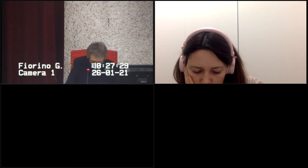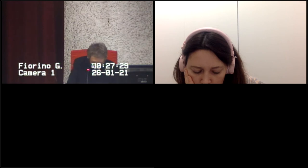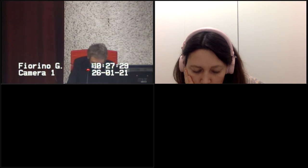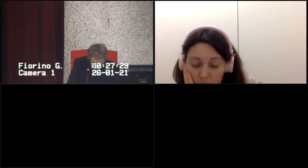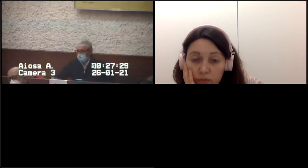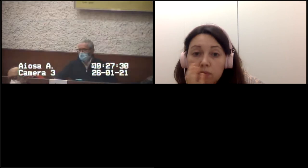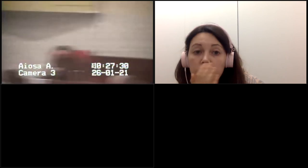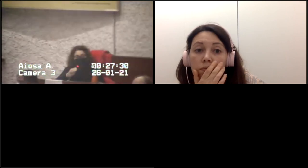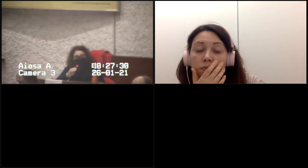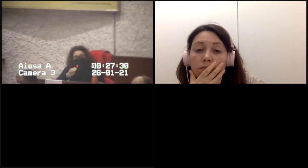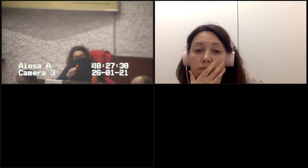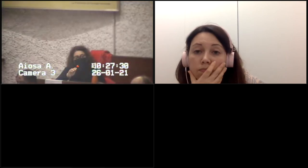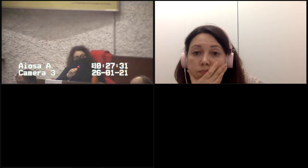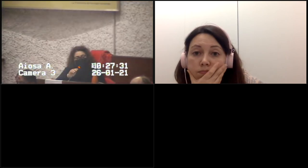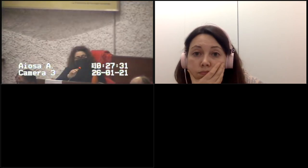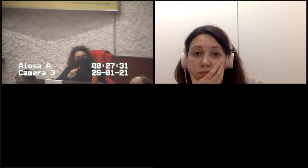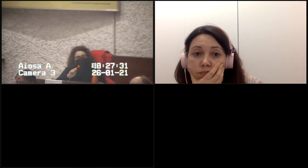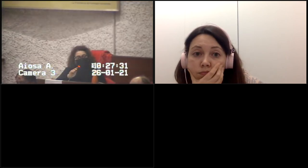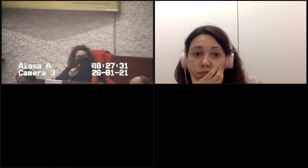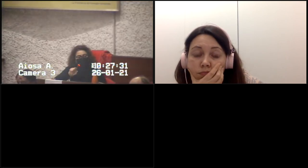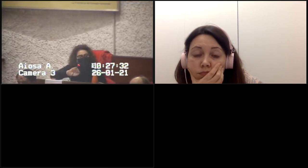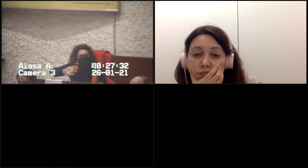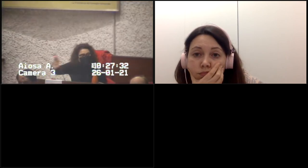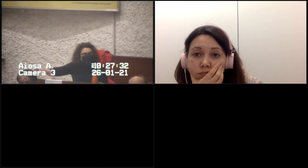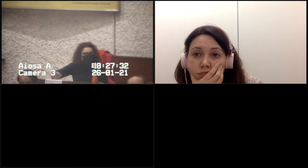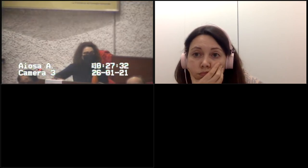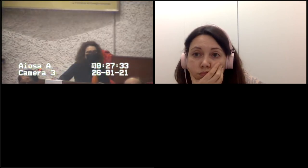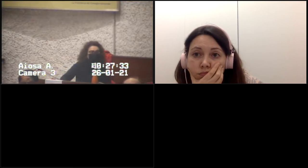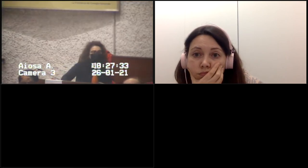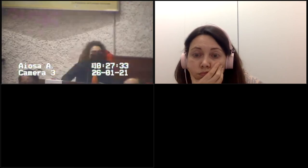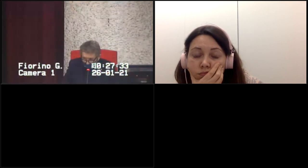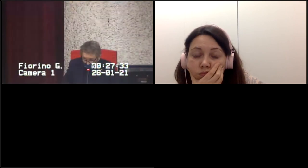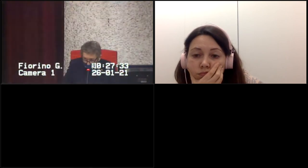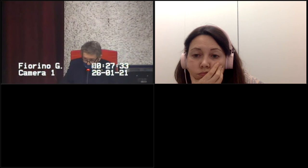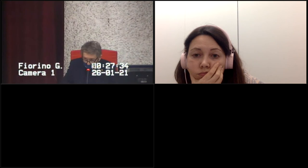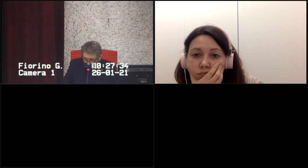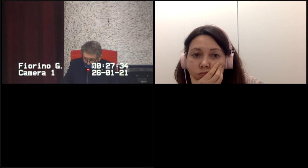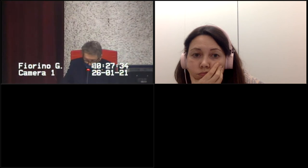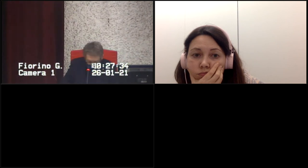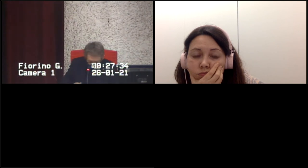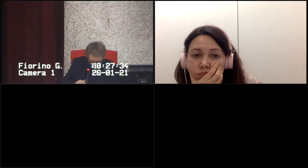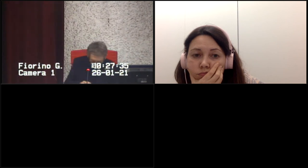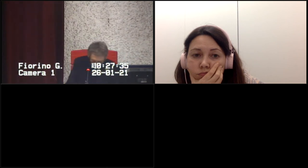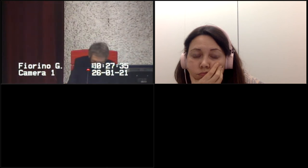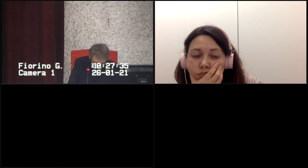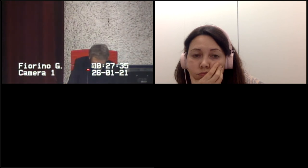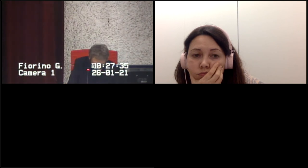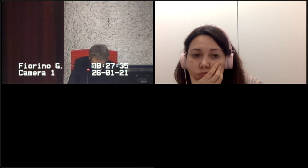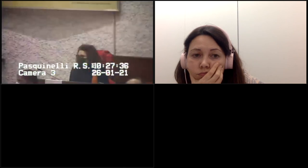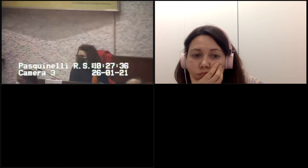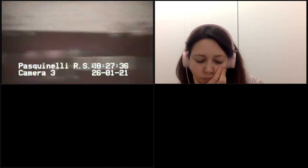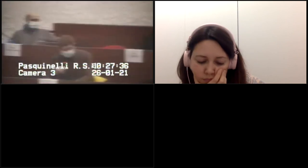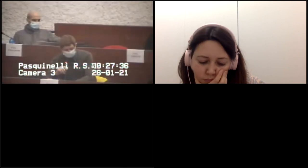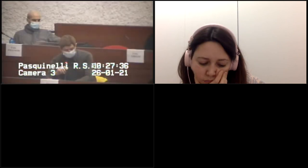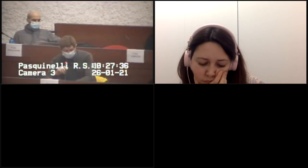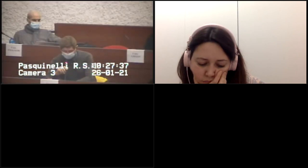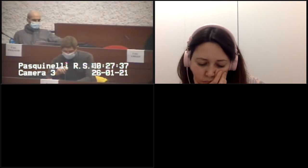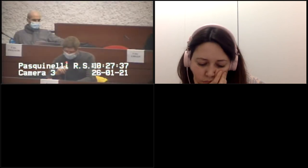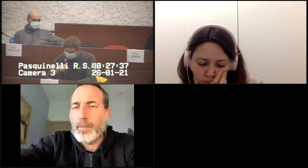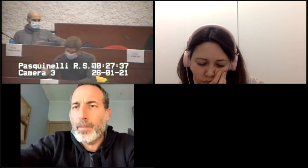Iosa. Grazie Presidente, il nostro voto è favorevole. Lega Nord, consigliere Pasquinelli. Grazie